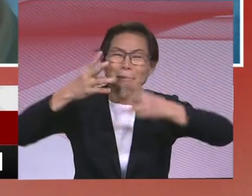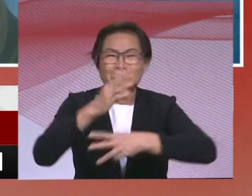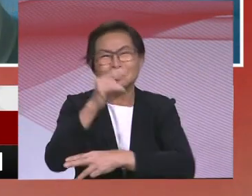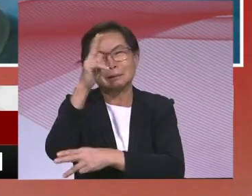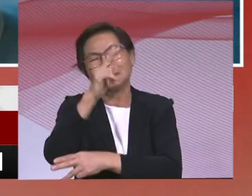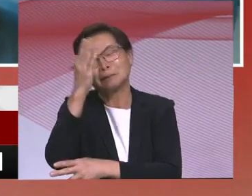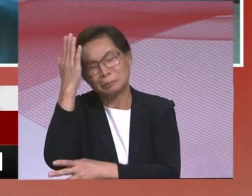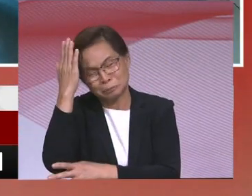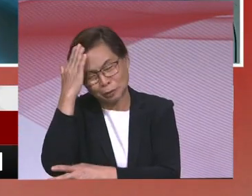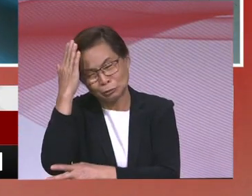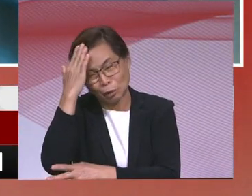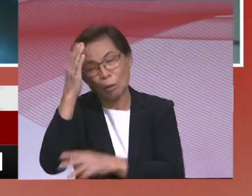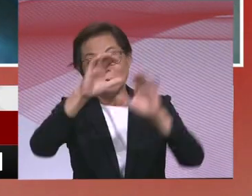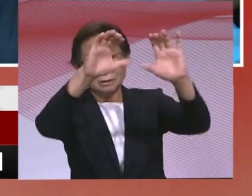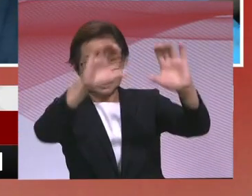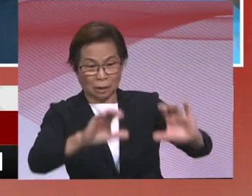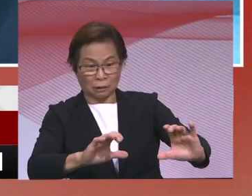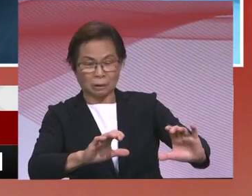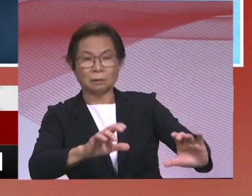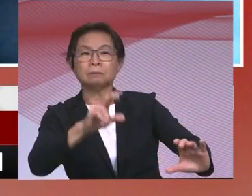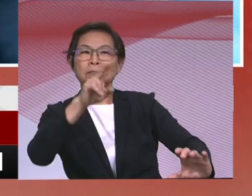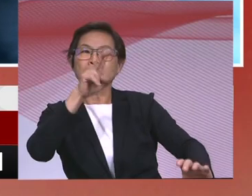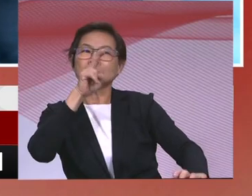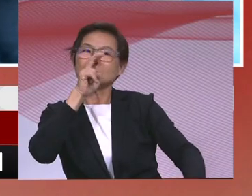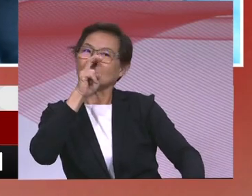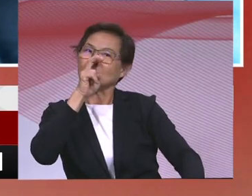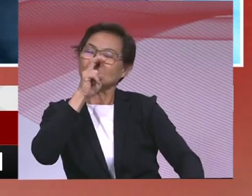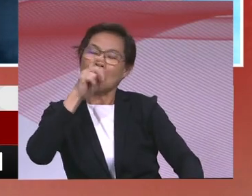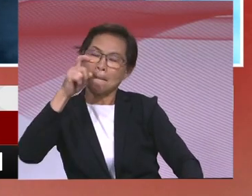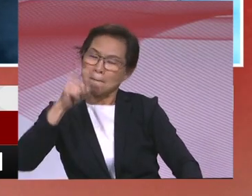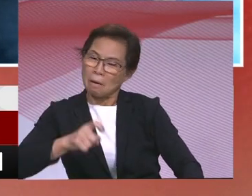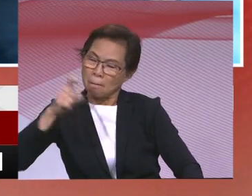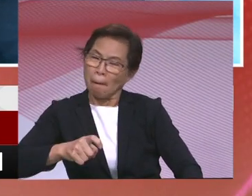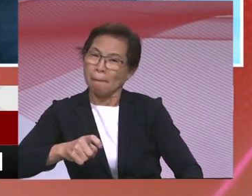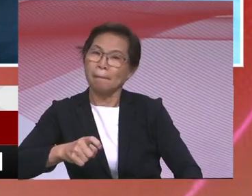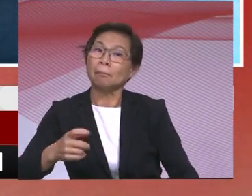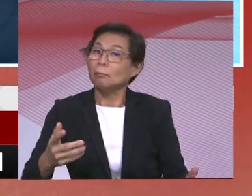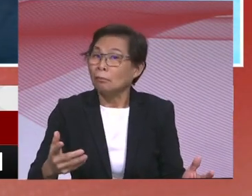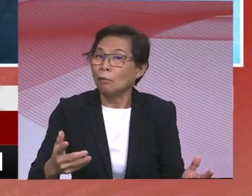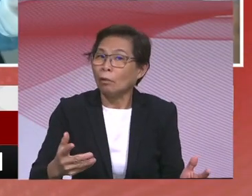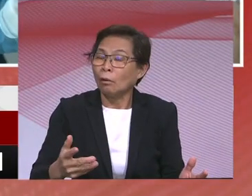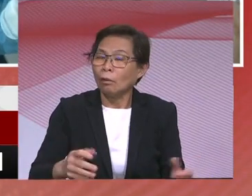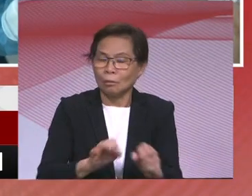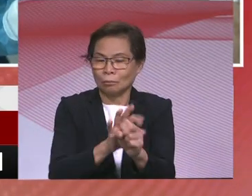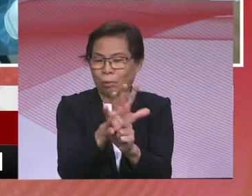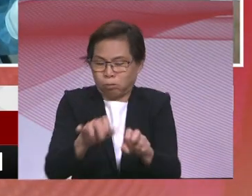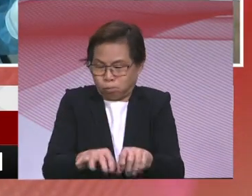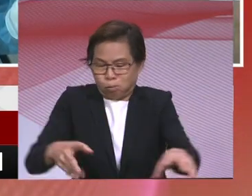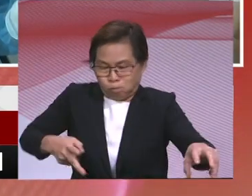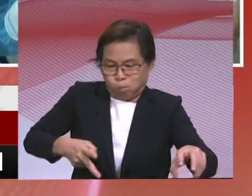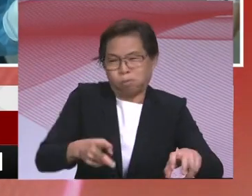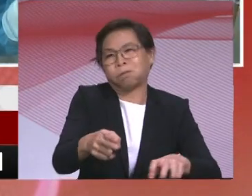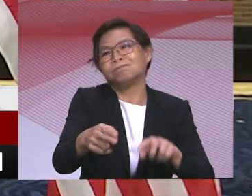sedang bahwa pendekatan yang lebih tegas Misty diambil bagimu toskan rantaian